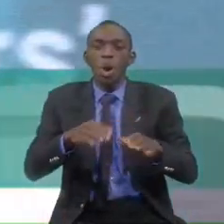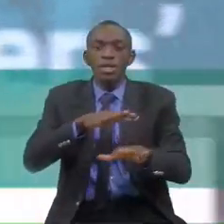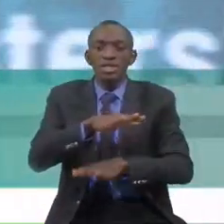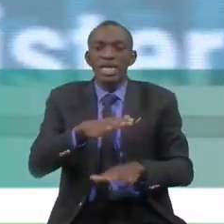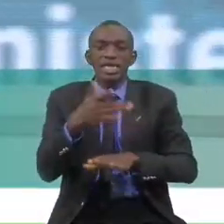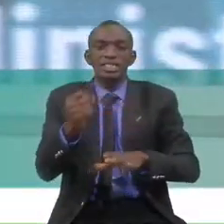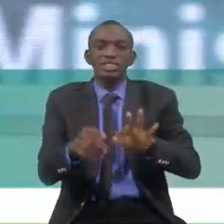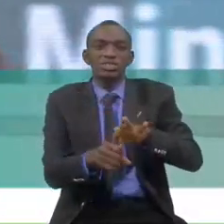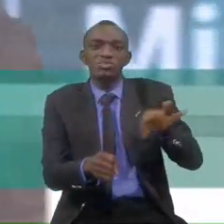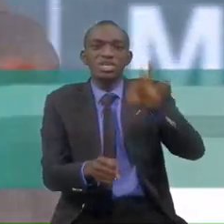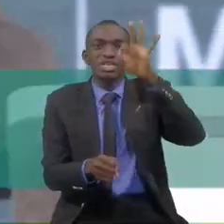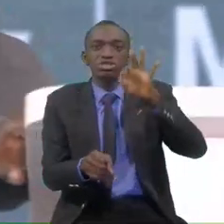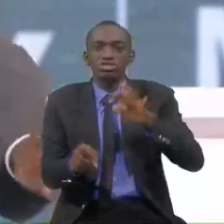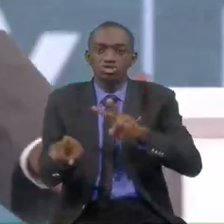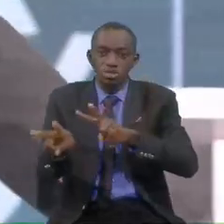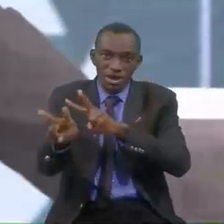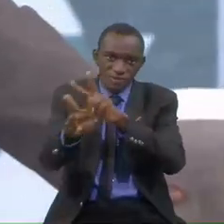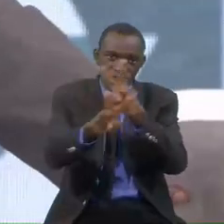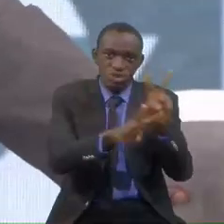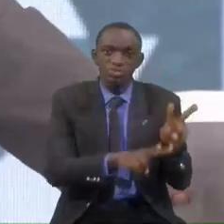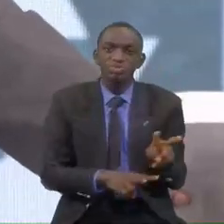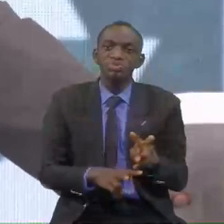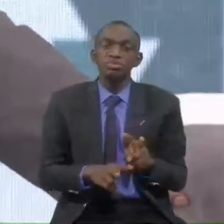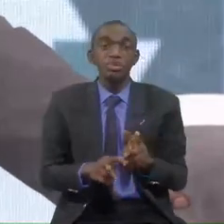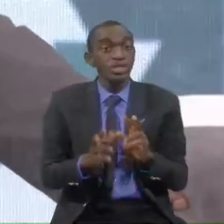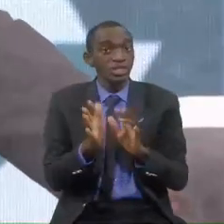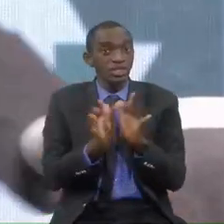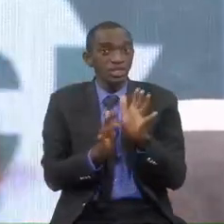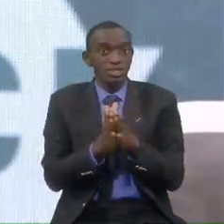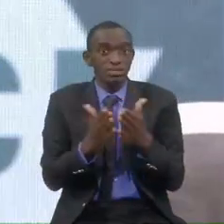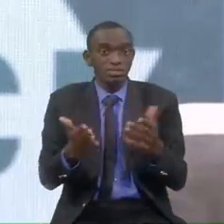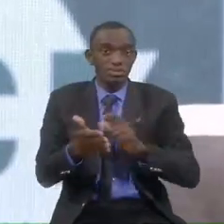dans Actes chapitre 1, verset